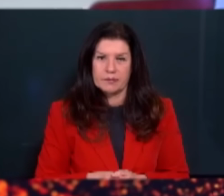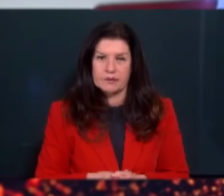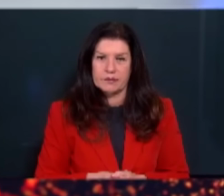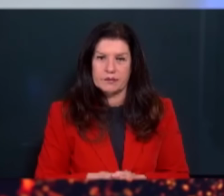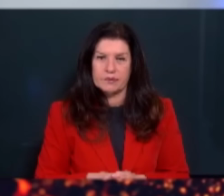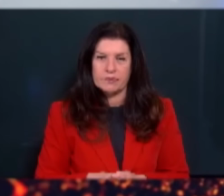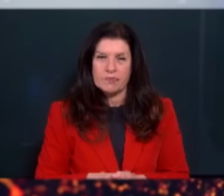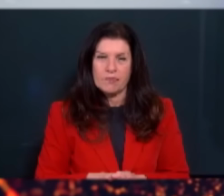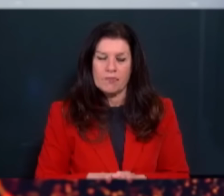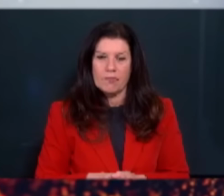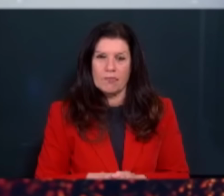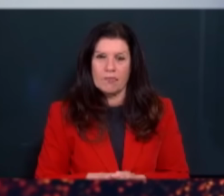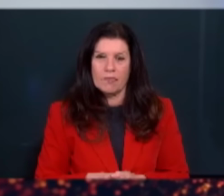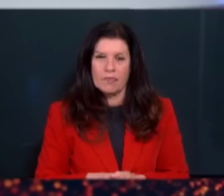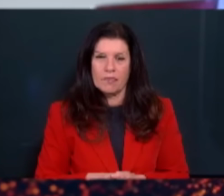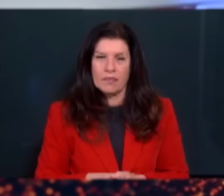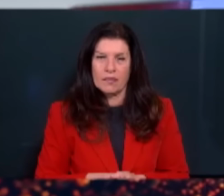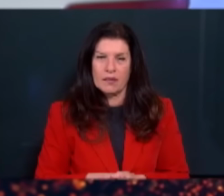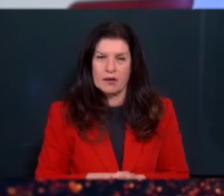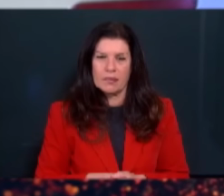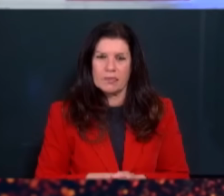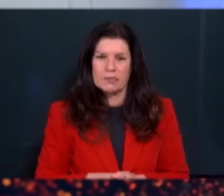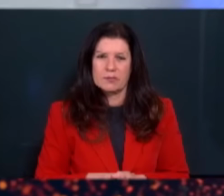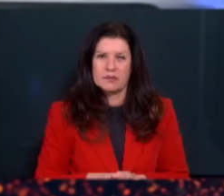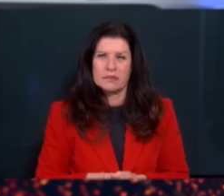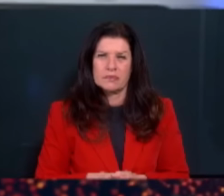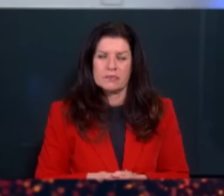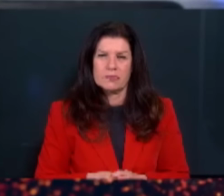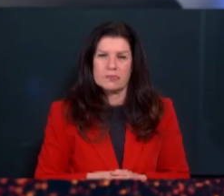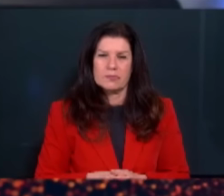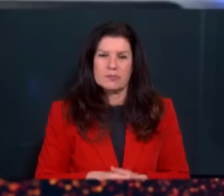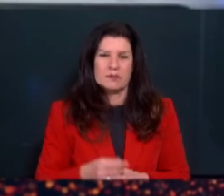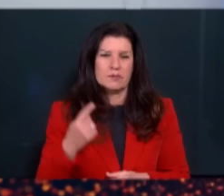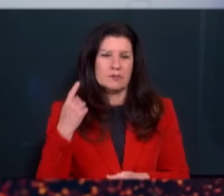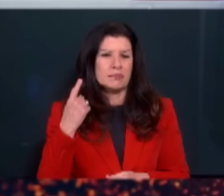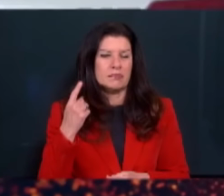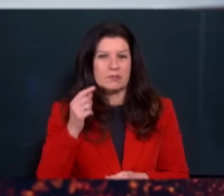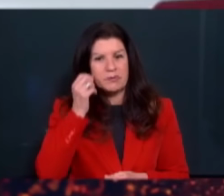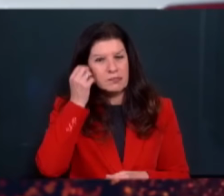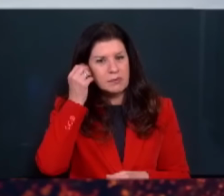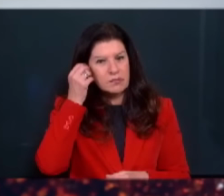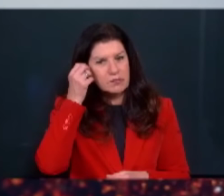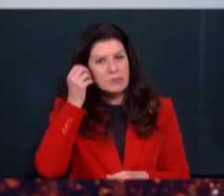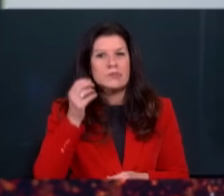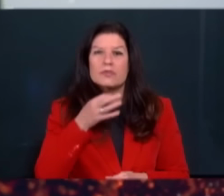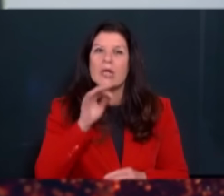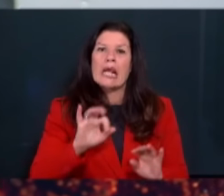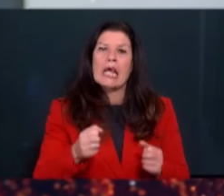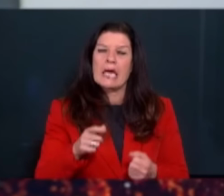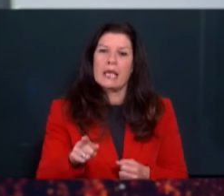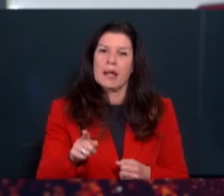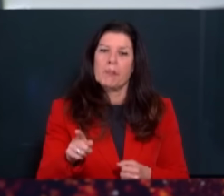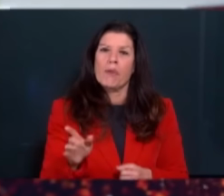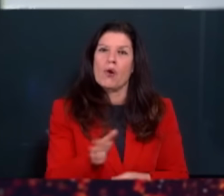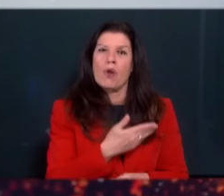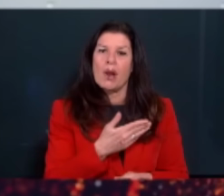גם כששבועיים נתנו סגירה מפה ומפה, אתה לא יודע, אנשים באים. זה לא יימחק. ואם זה ילך מפה, אז לאן זה ילך?